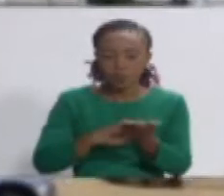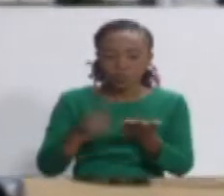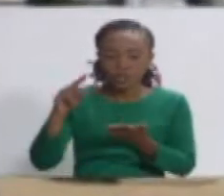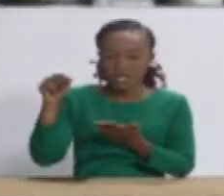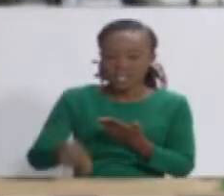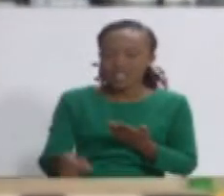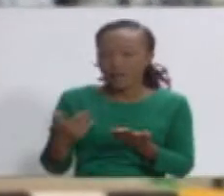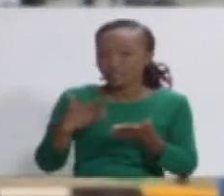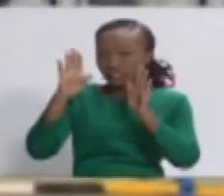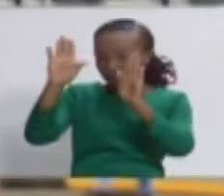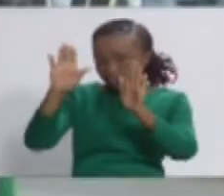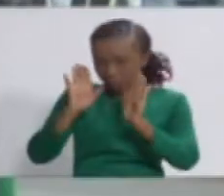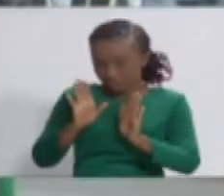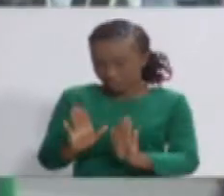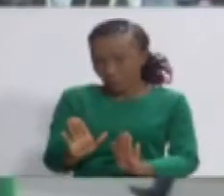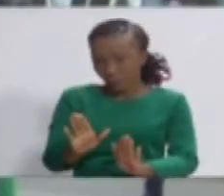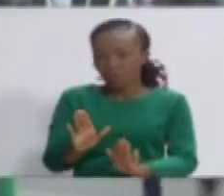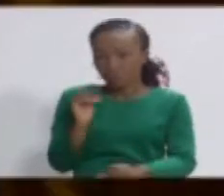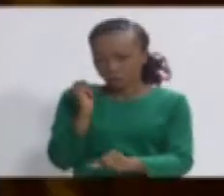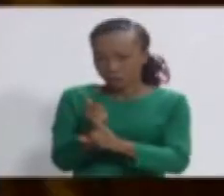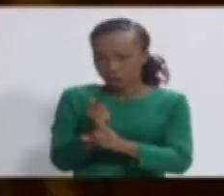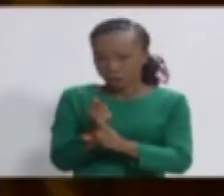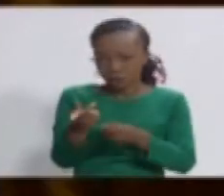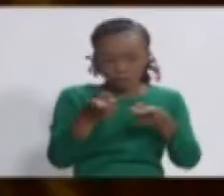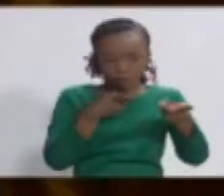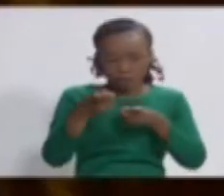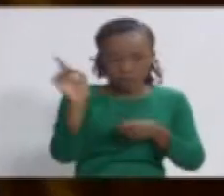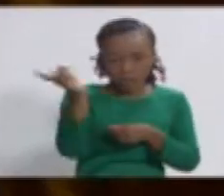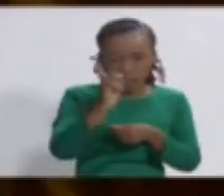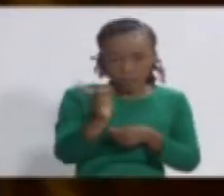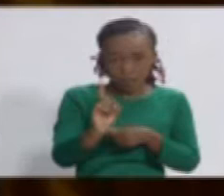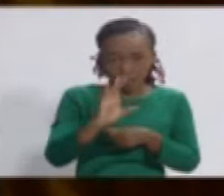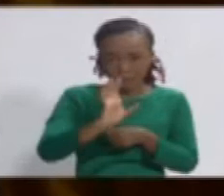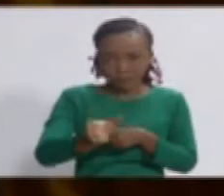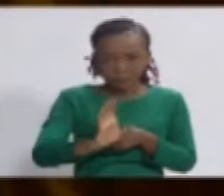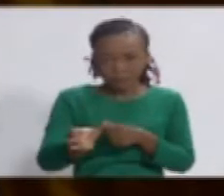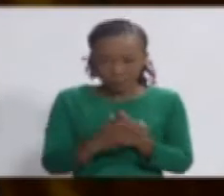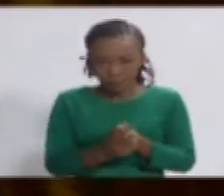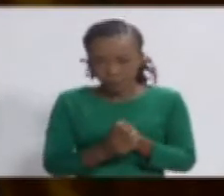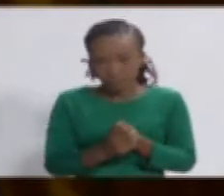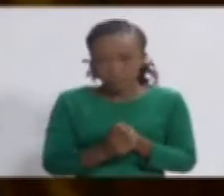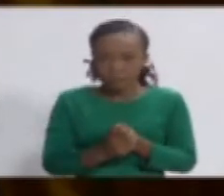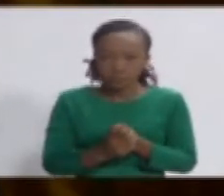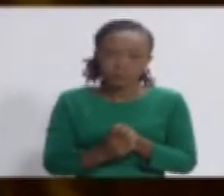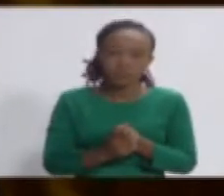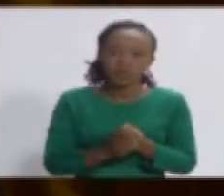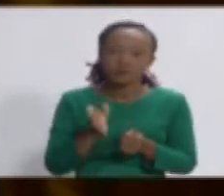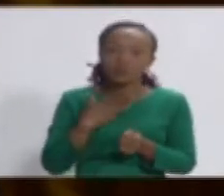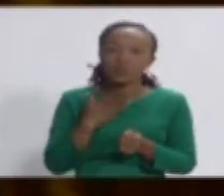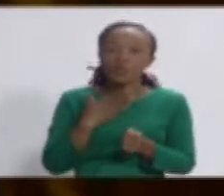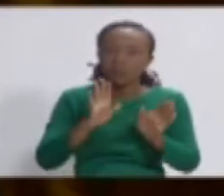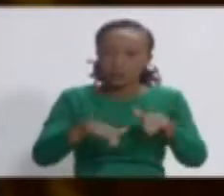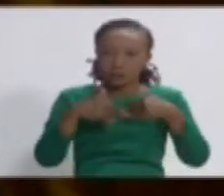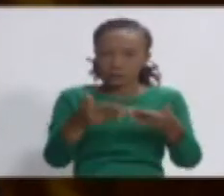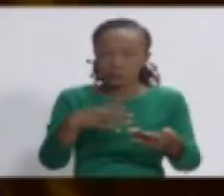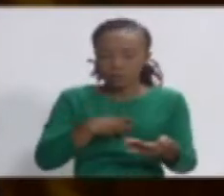matukio muhimu katika uendeshaji wa jiji la Nairobi. I want to humbly tender my resignation